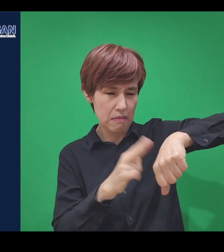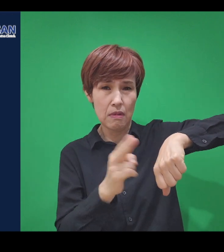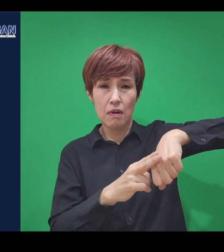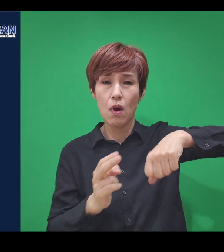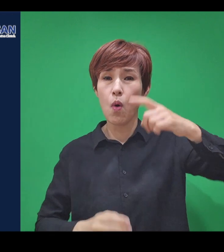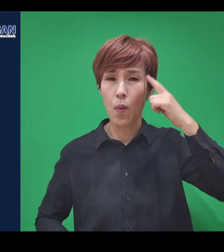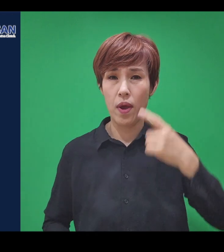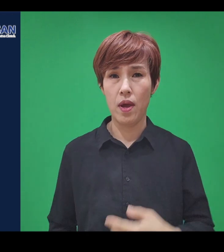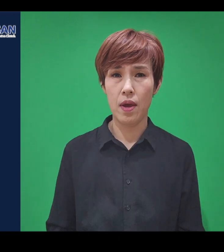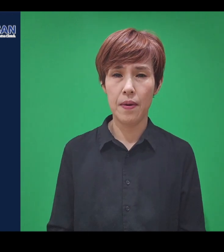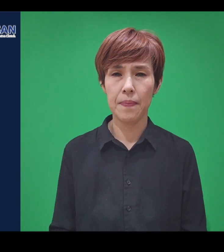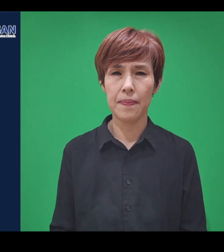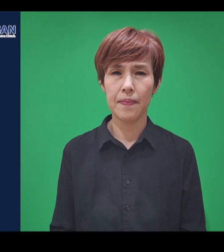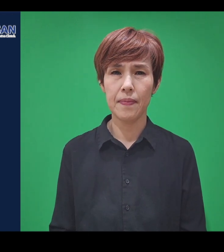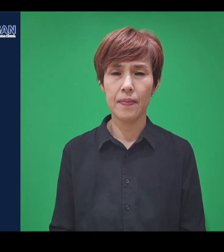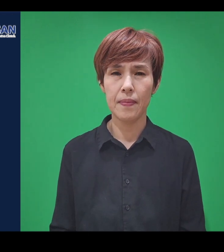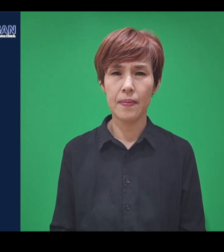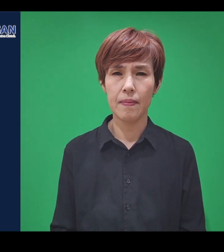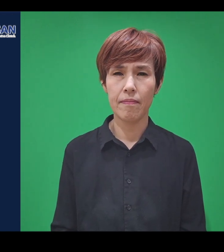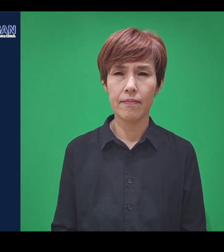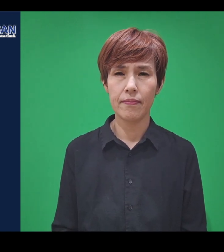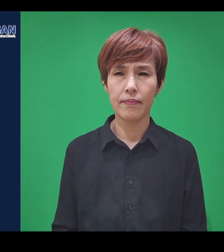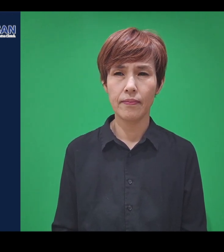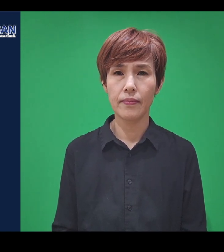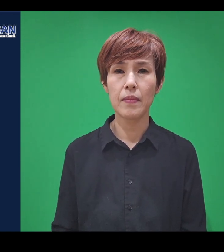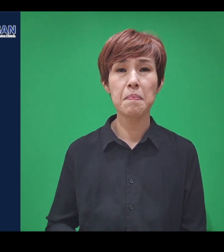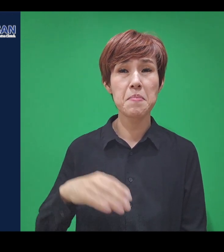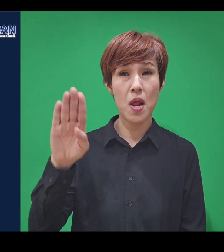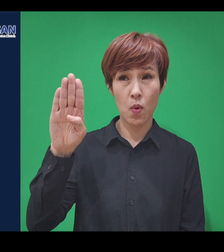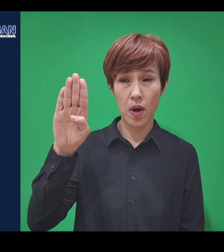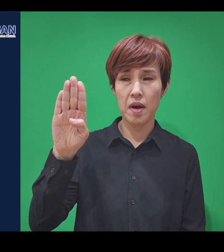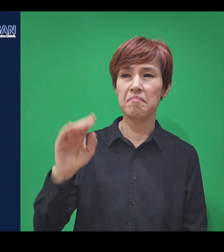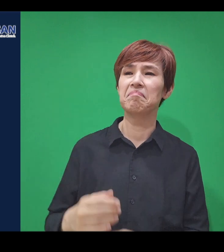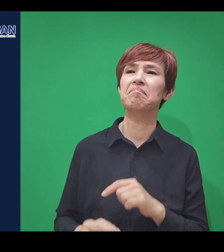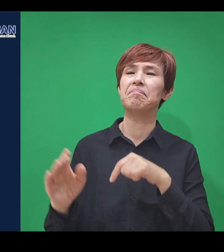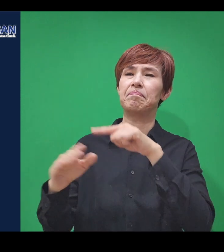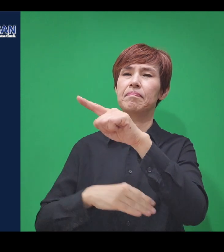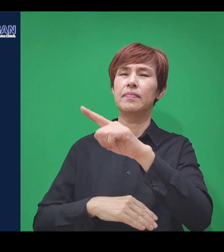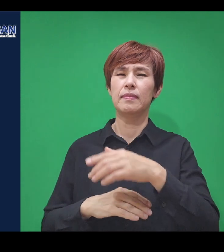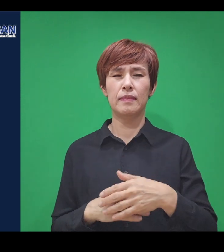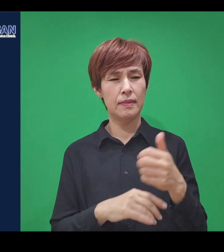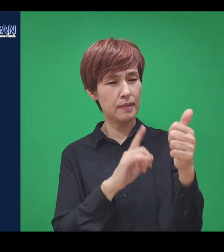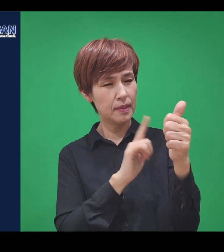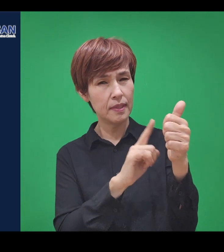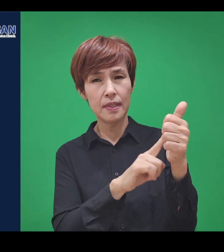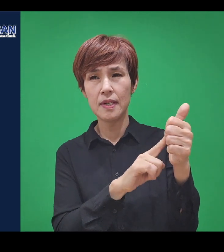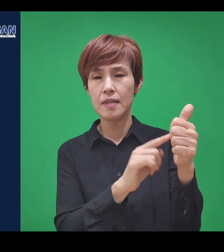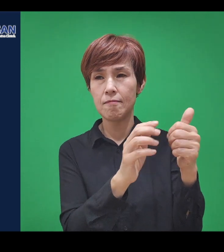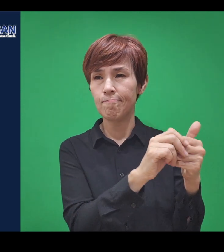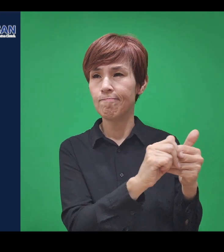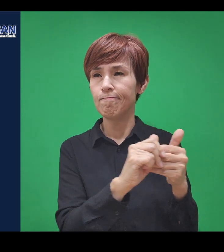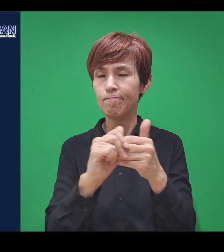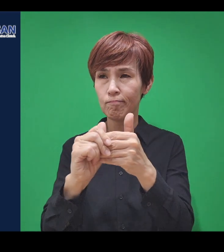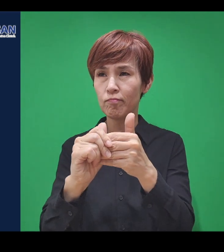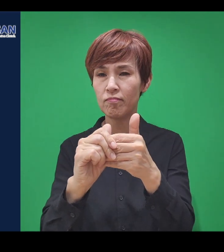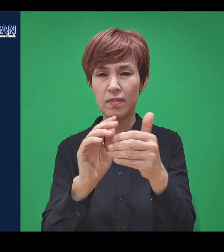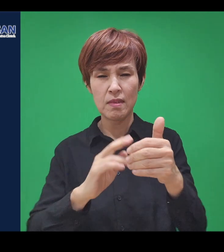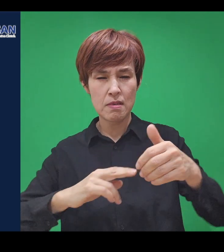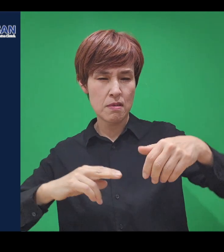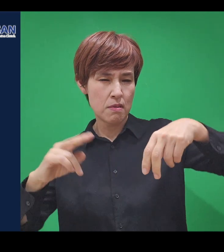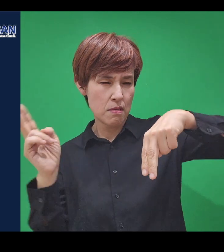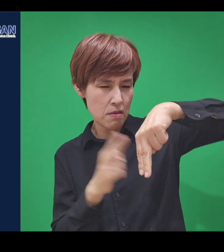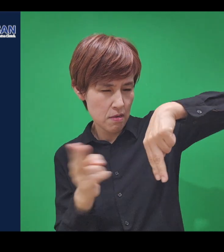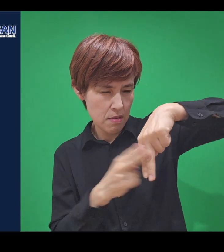많이 흘렀어요. 빌라도가 또다시 밖에 나가서 말합니다. 보라, 이 사람을 데리고 너희에게 나오나니 채찍에 맞아